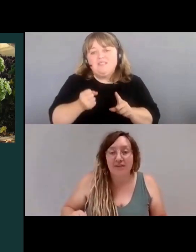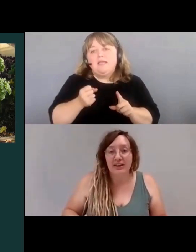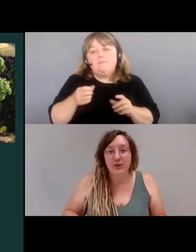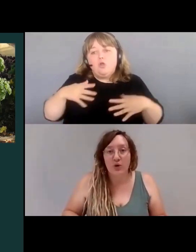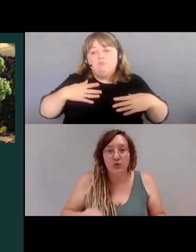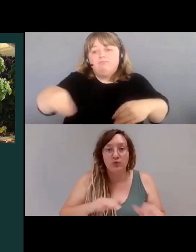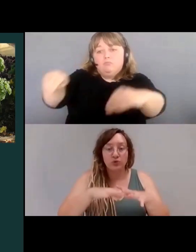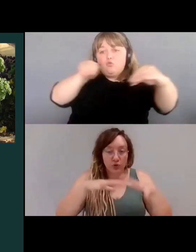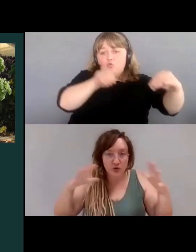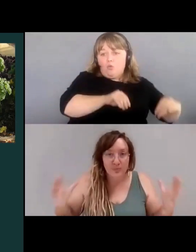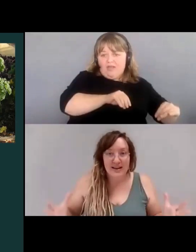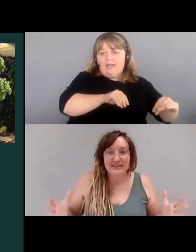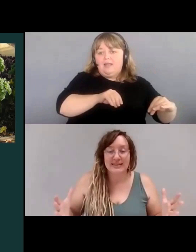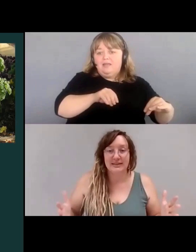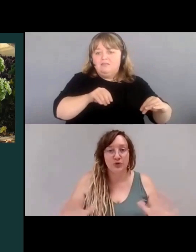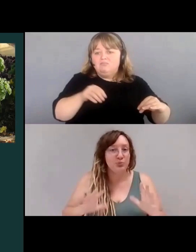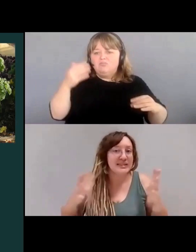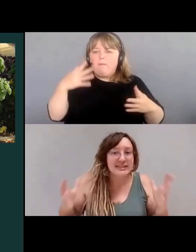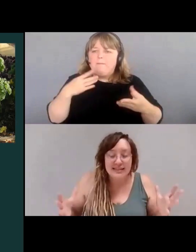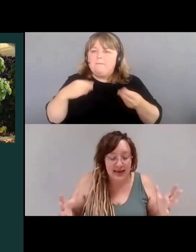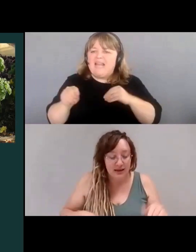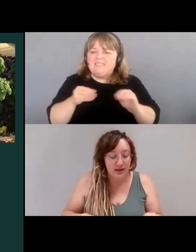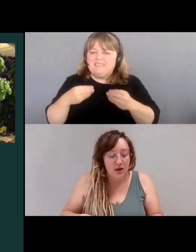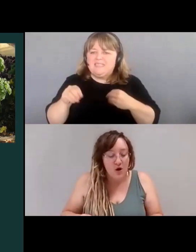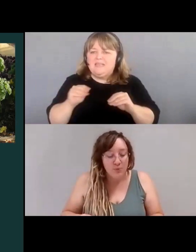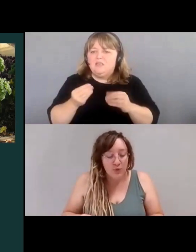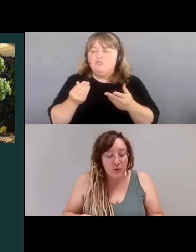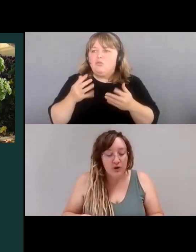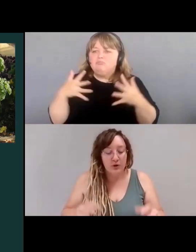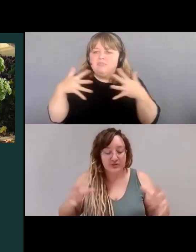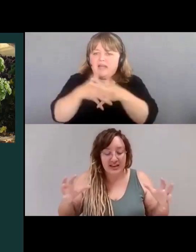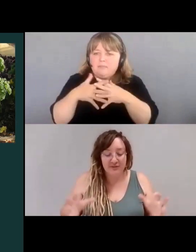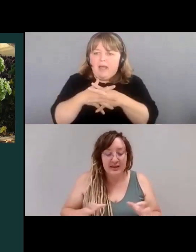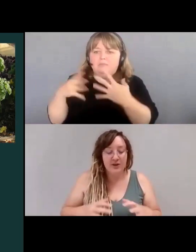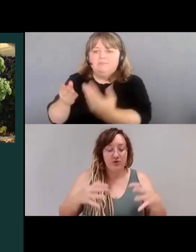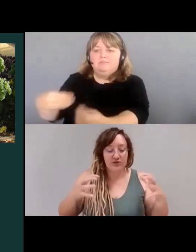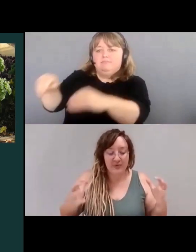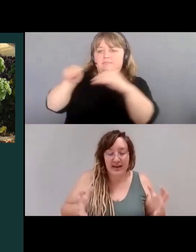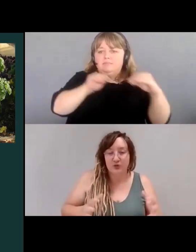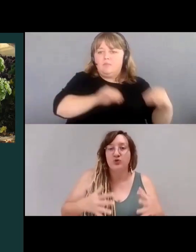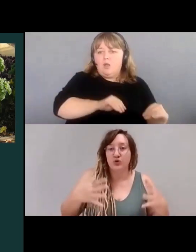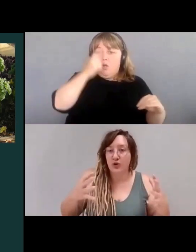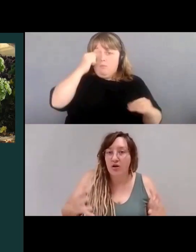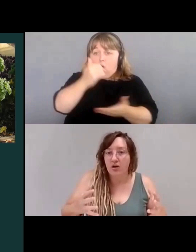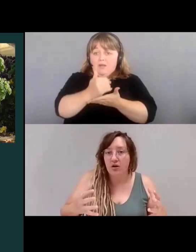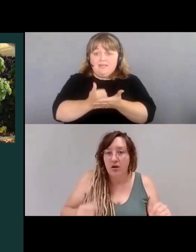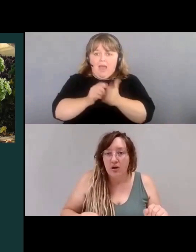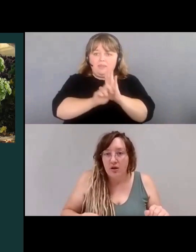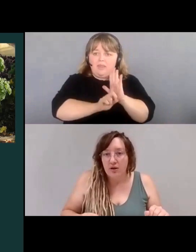couvrir avec une couche de plastique, une petite serre pour conserver une température